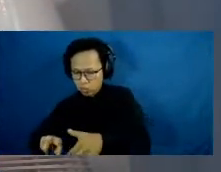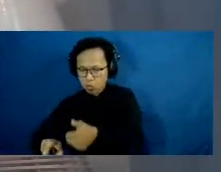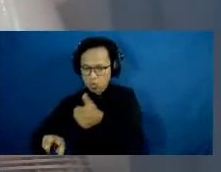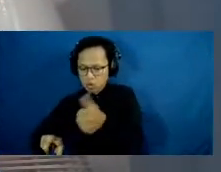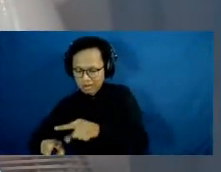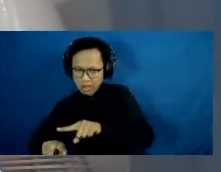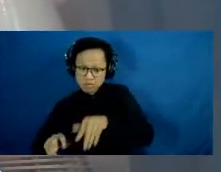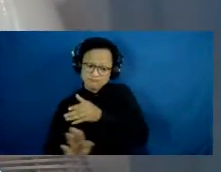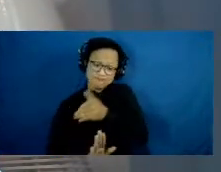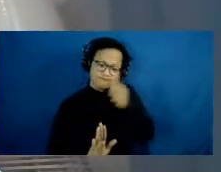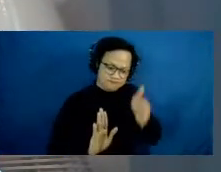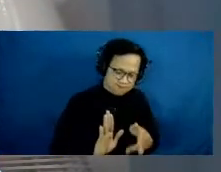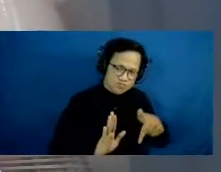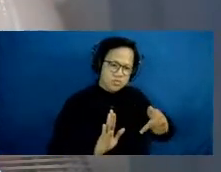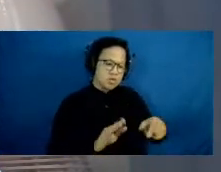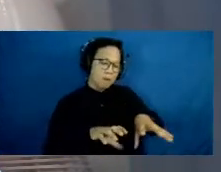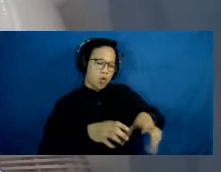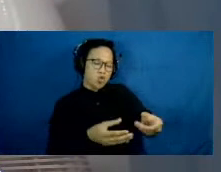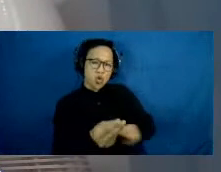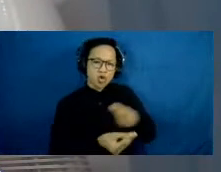itu gagal gitu,